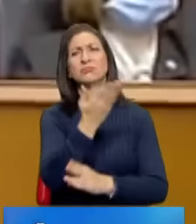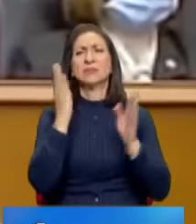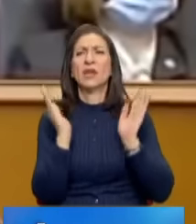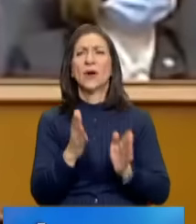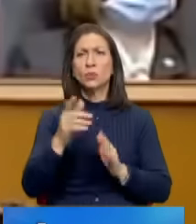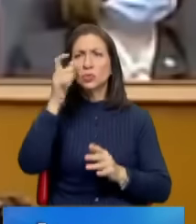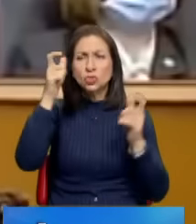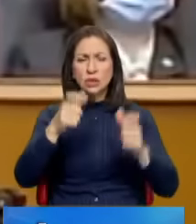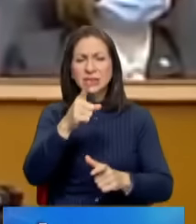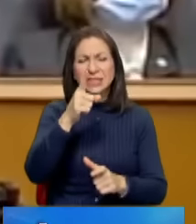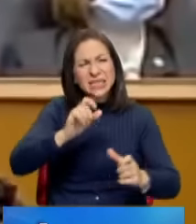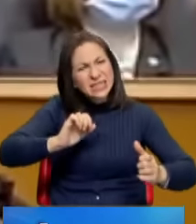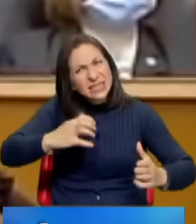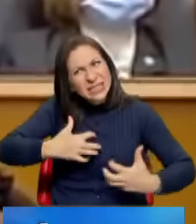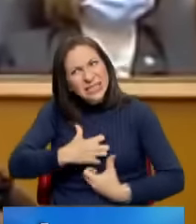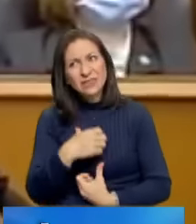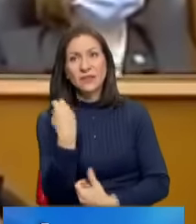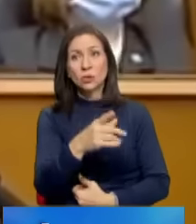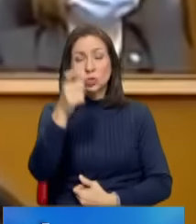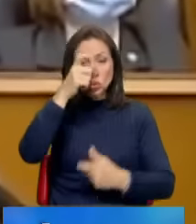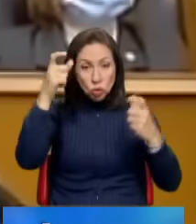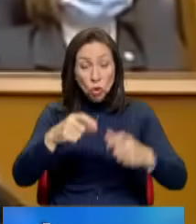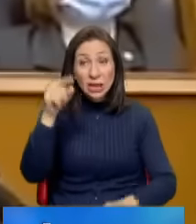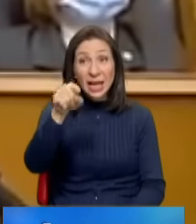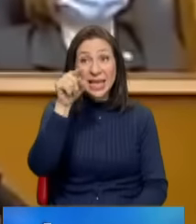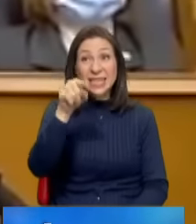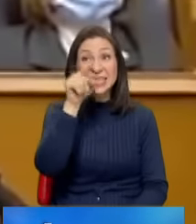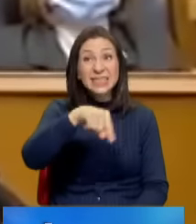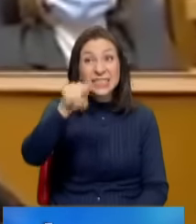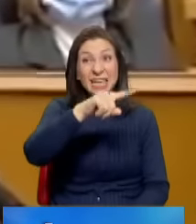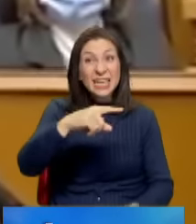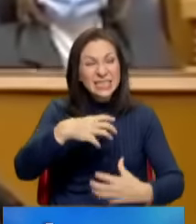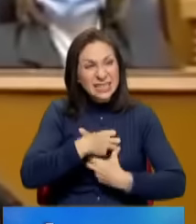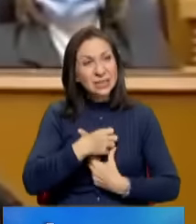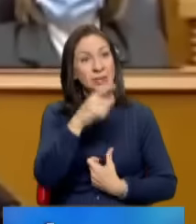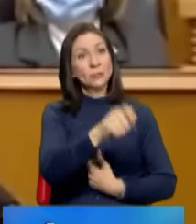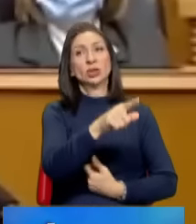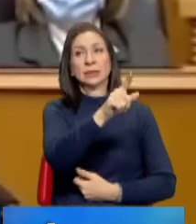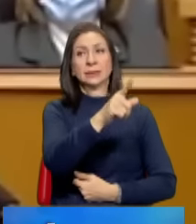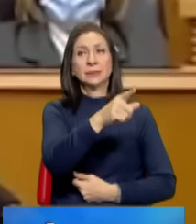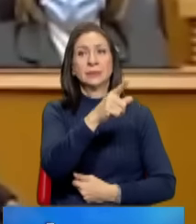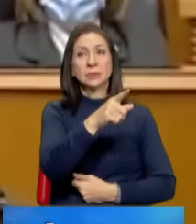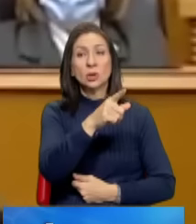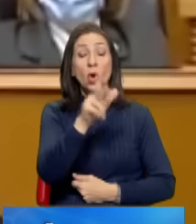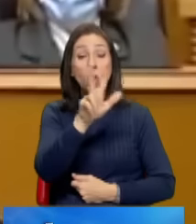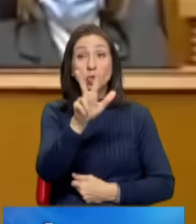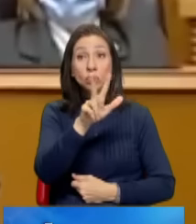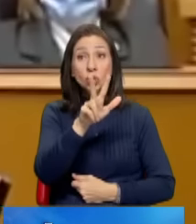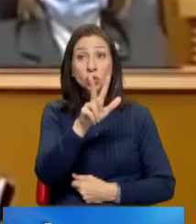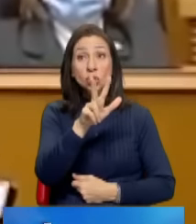Bu memleketi size dar edeceğiz. Bu memleketi size dar edeceğiz.